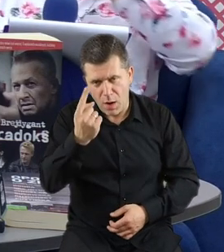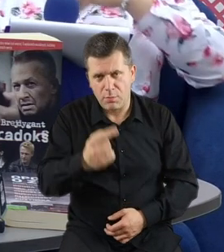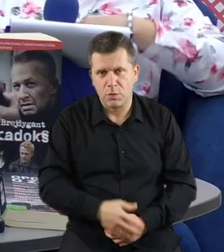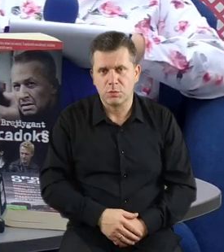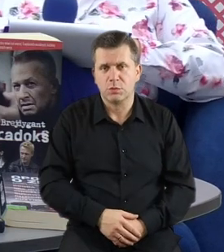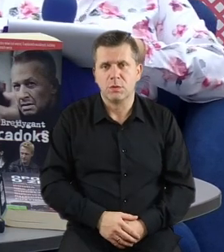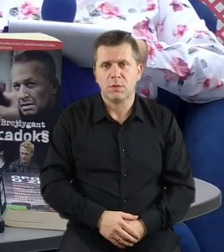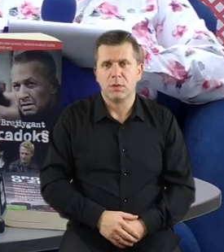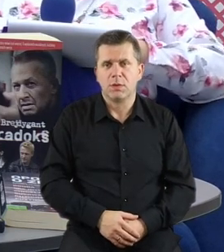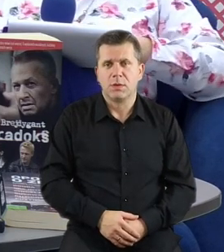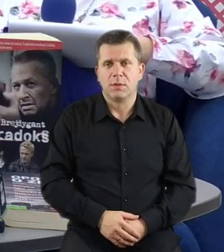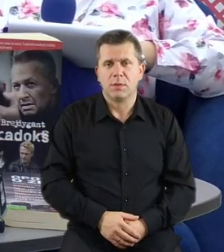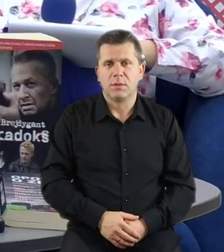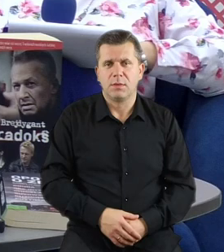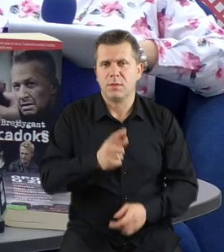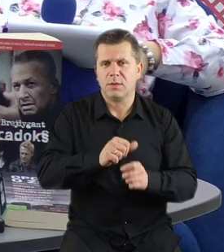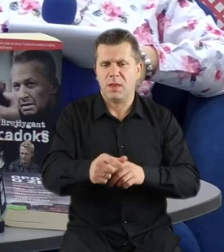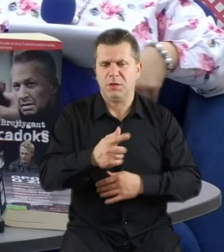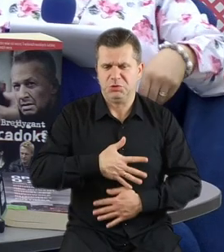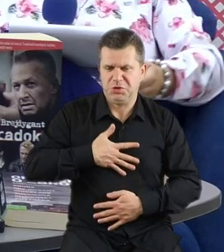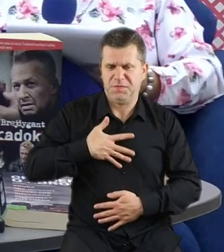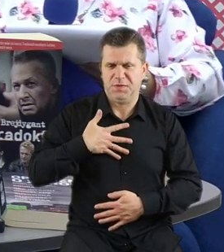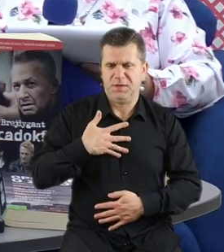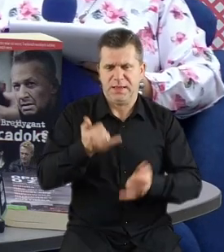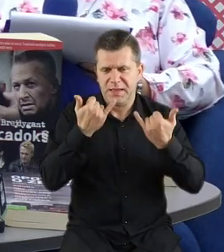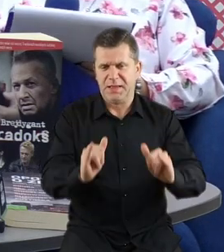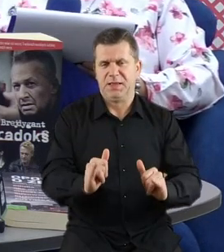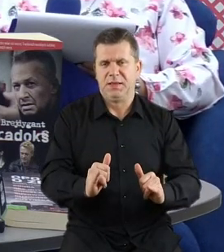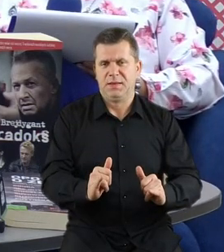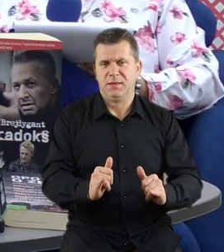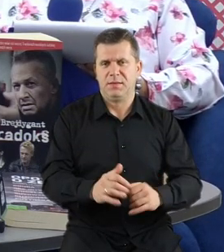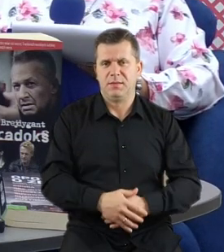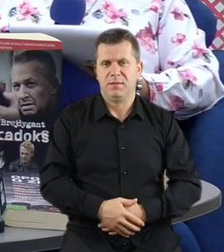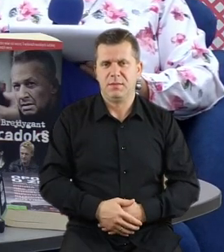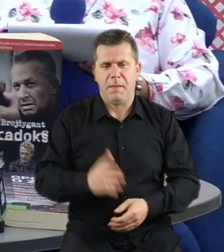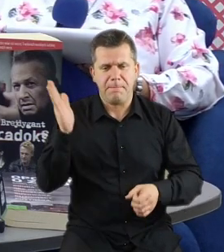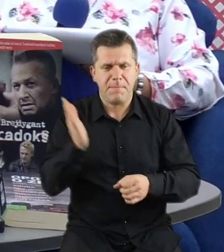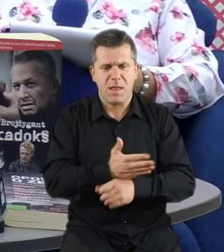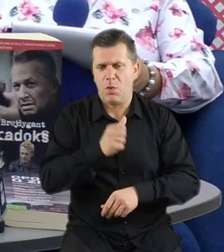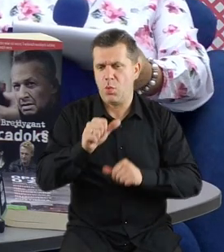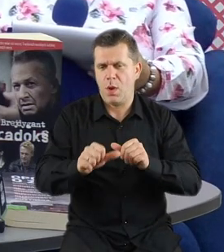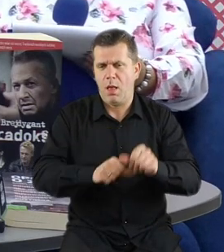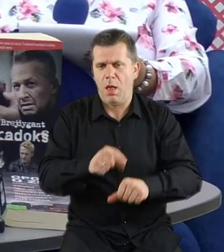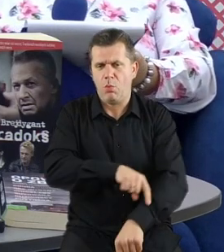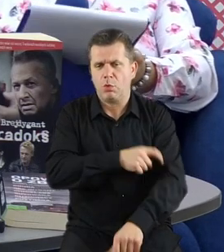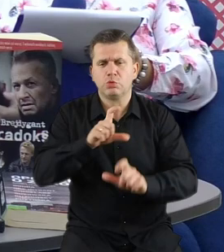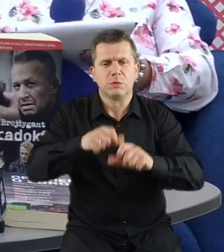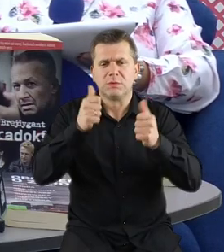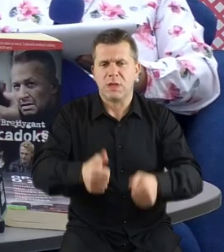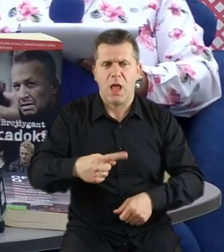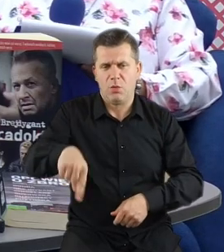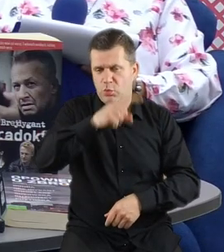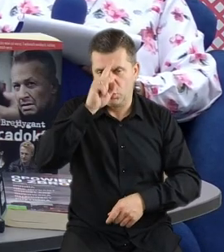Ten pomysł jest coraz dziwniejszy i coraz bardziej inny, no bo mijają jakieś strasznie długie lata, więc co się stało z tymi